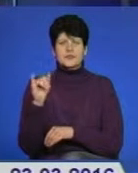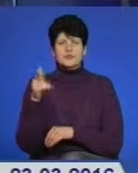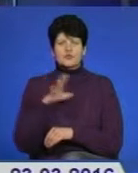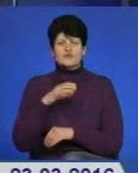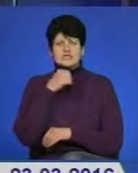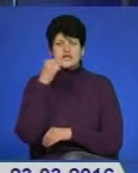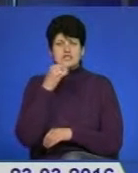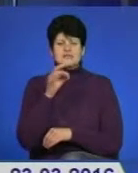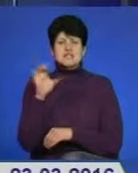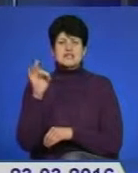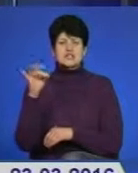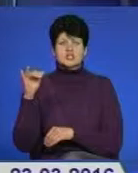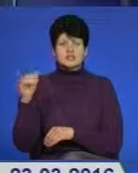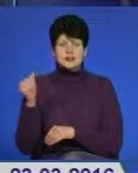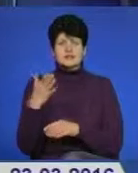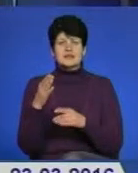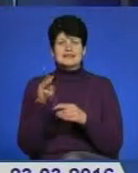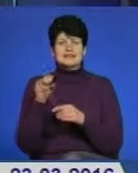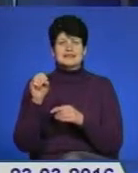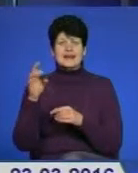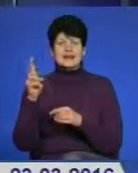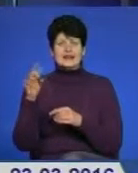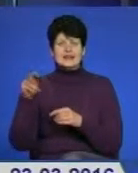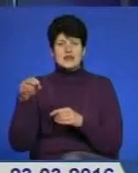старшим сержантом, старшим текелажником текелажного